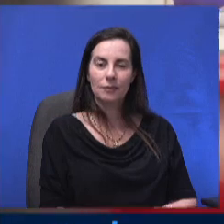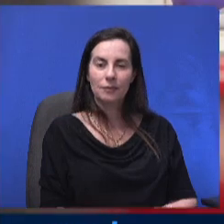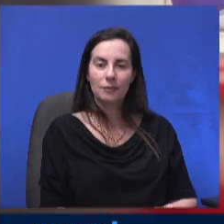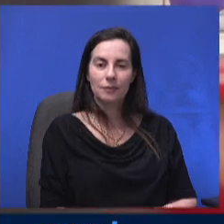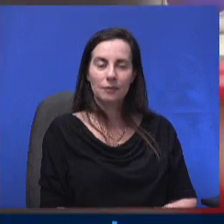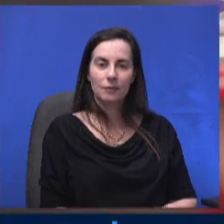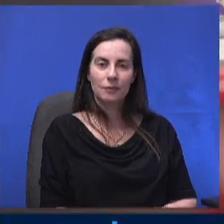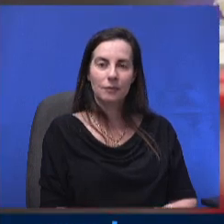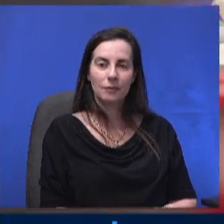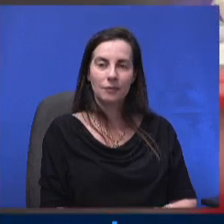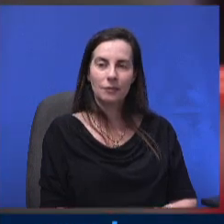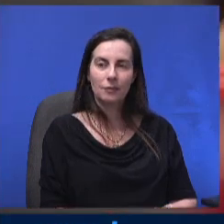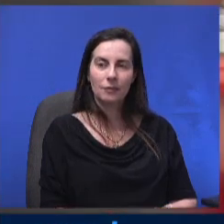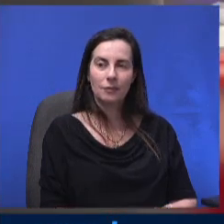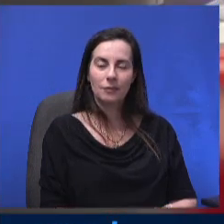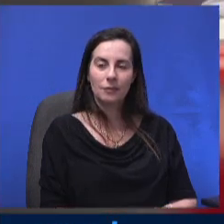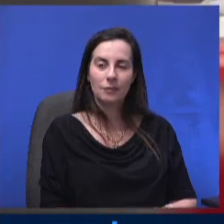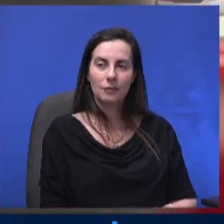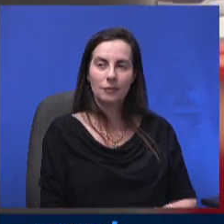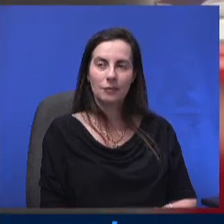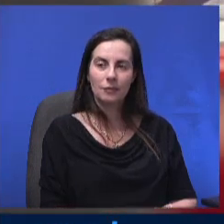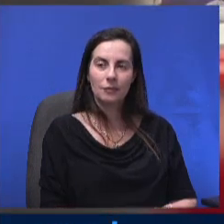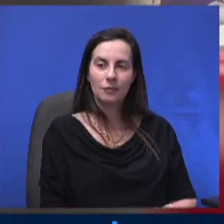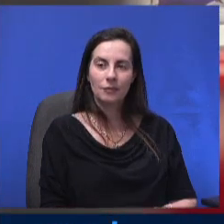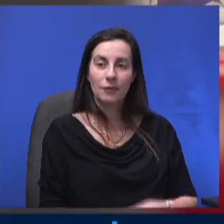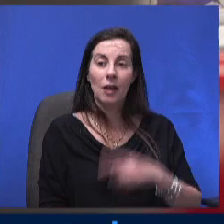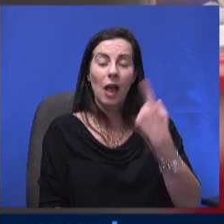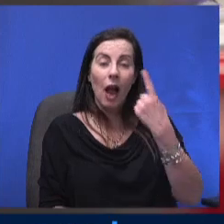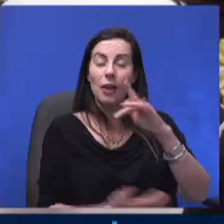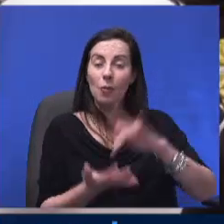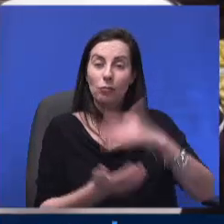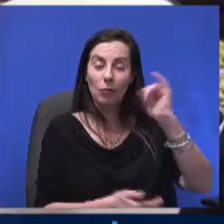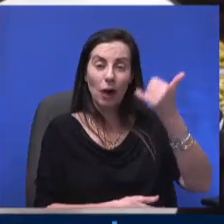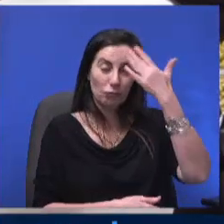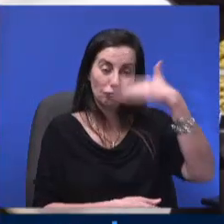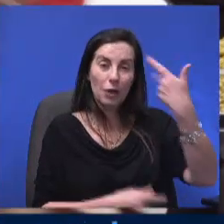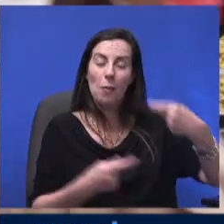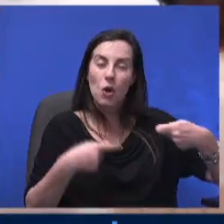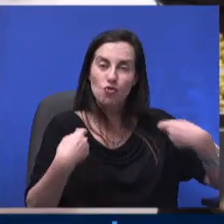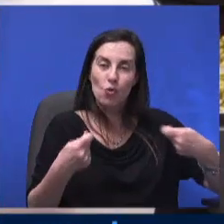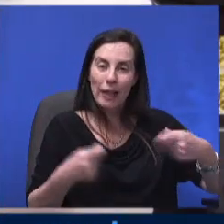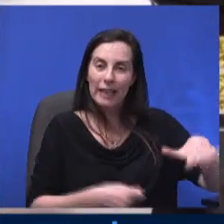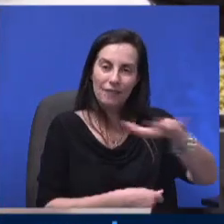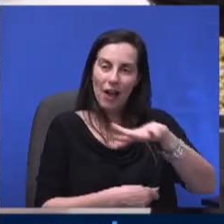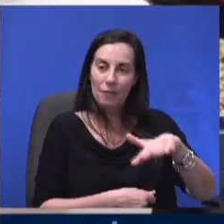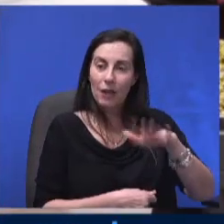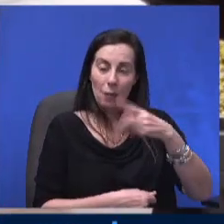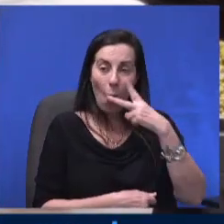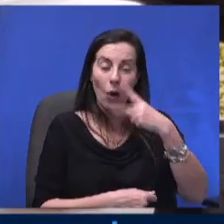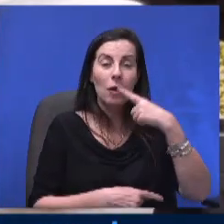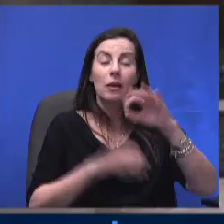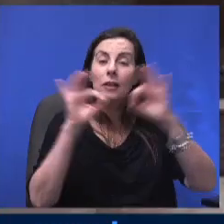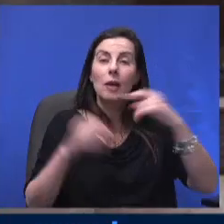מדעני אופר. גם אחד מהמקומות המרכזיים של שוק התקווה, גם כן את רואה מאז